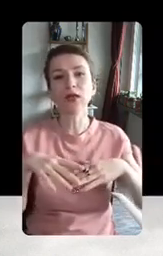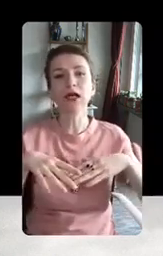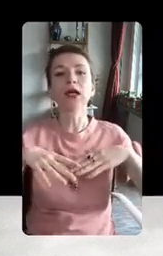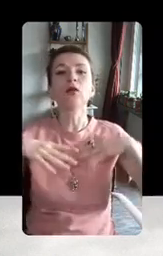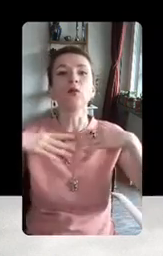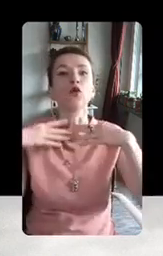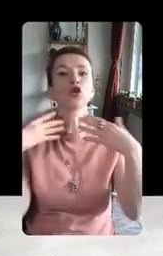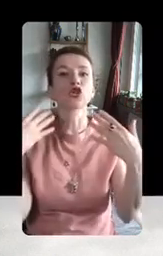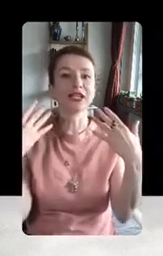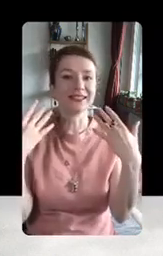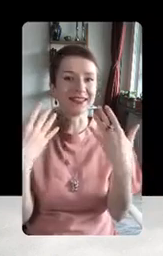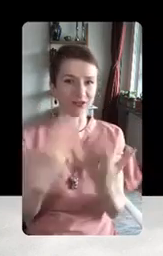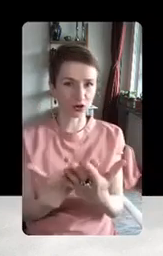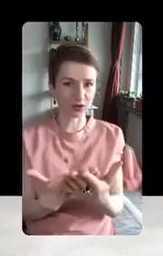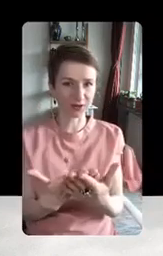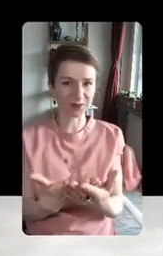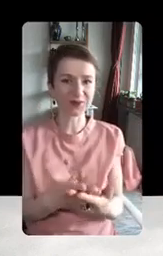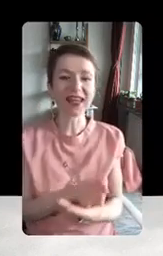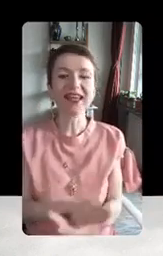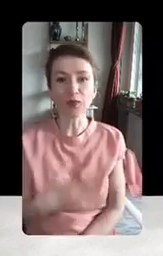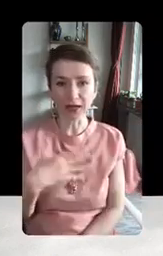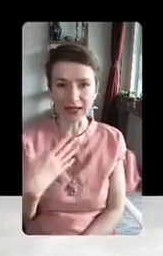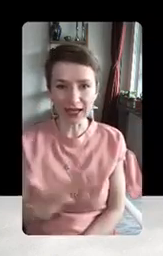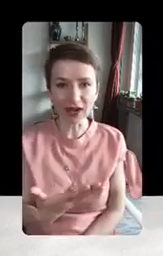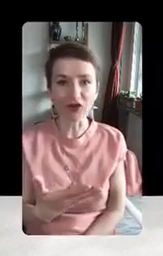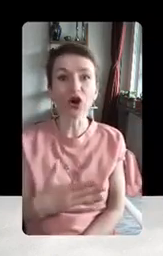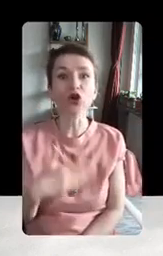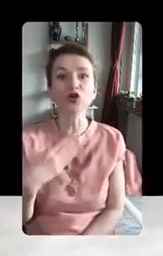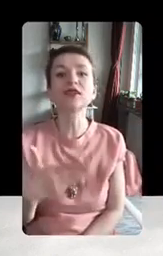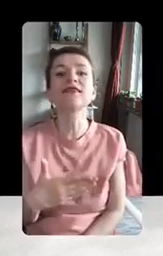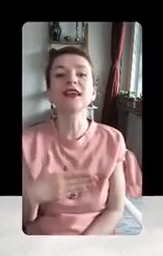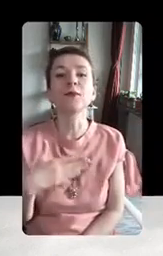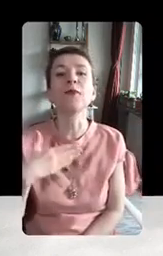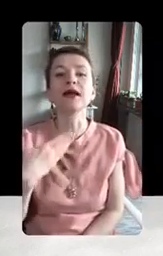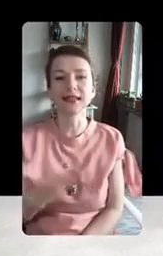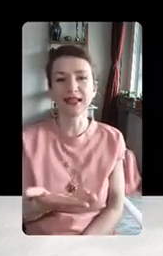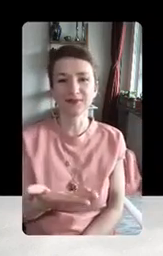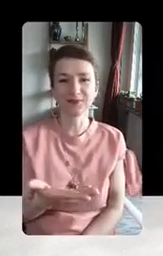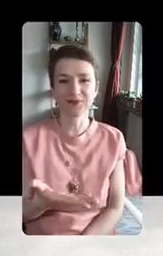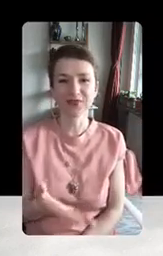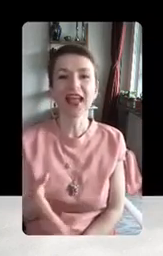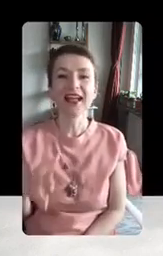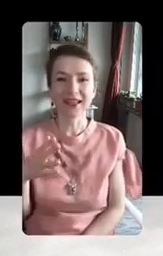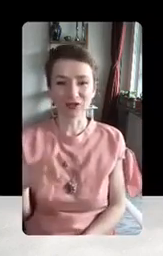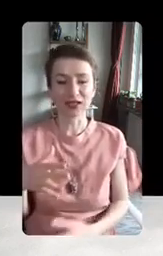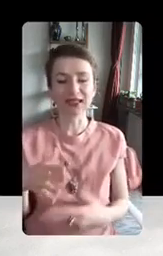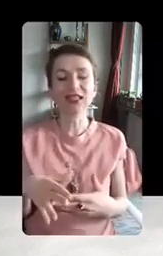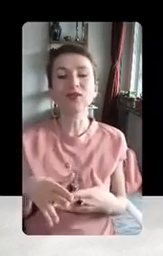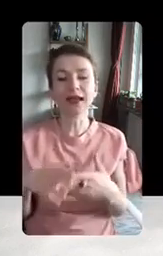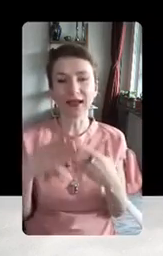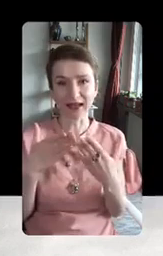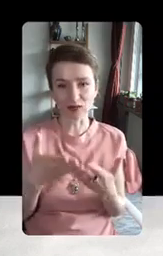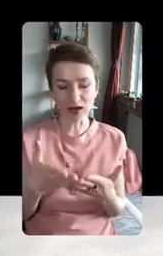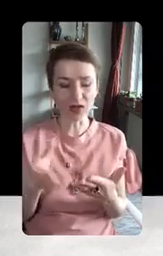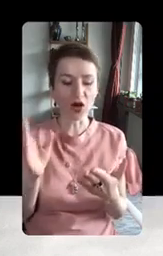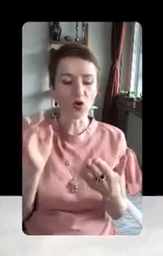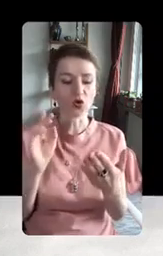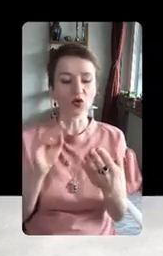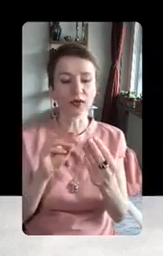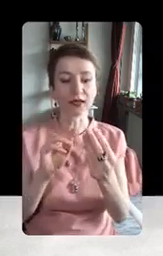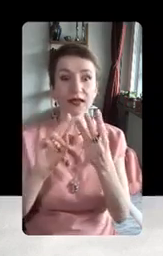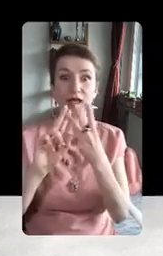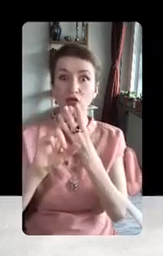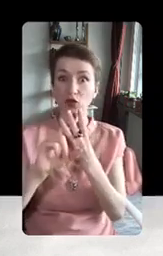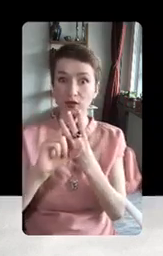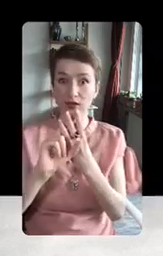есть в семье было больше девушек, переехав к родственникам матери. Так вот, когда они переехали к маме,